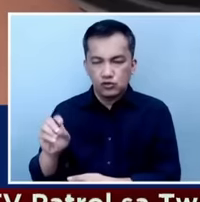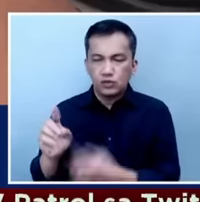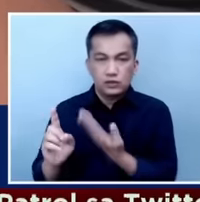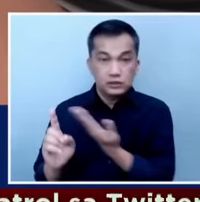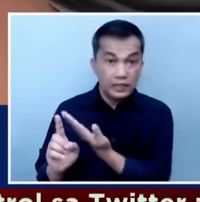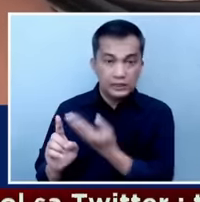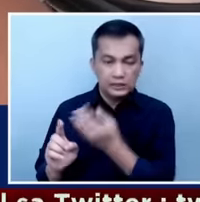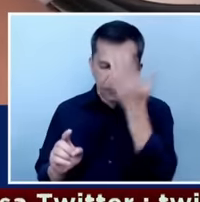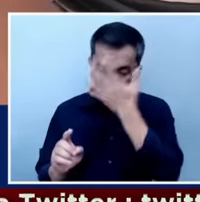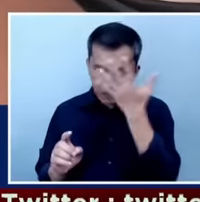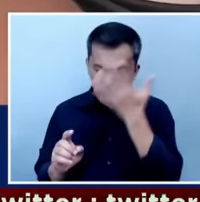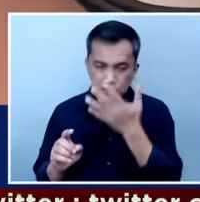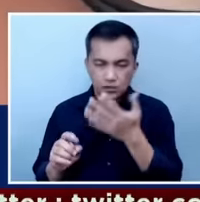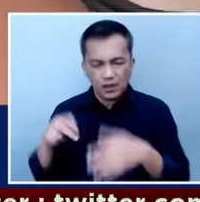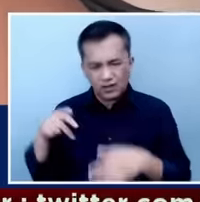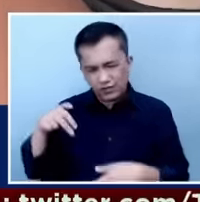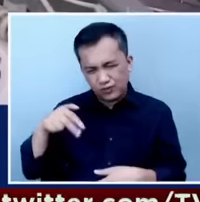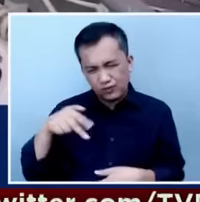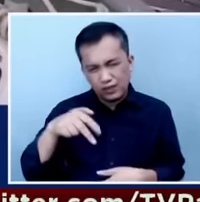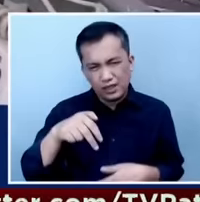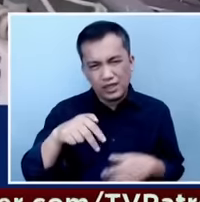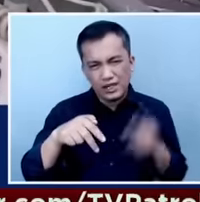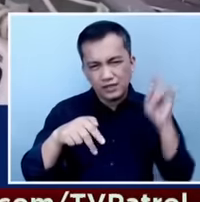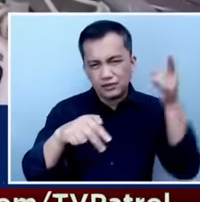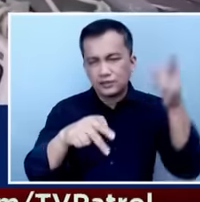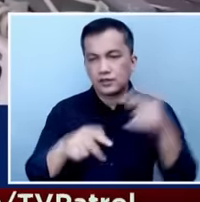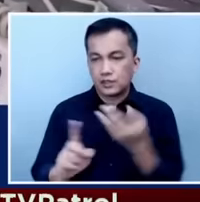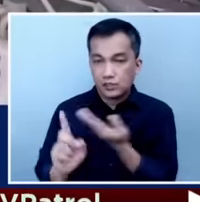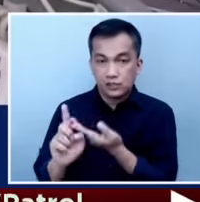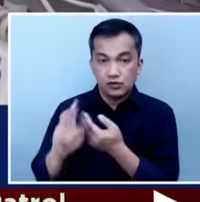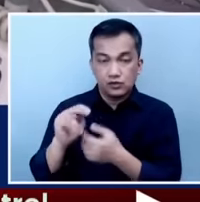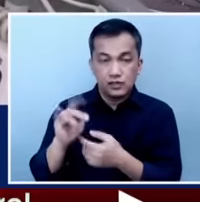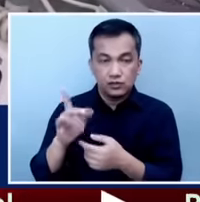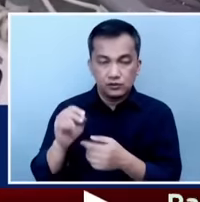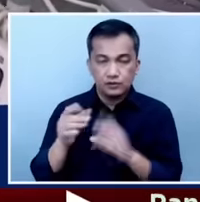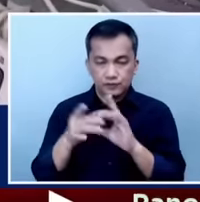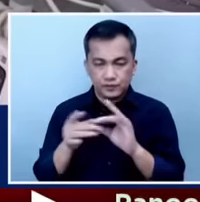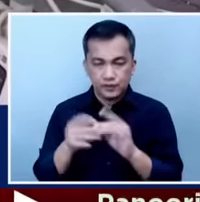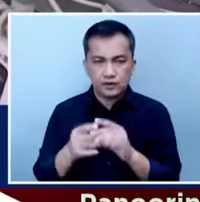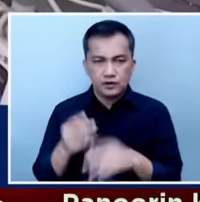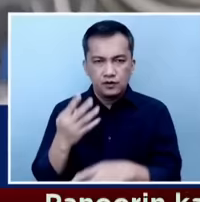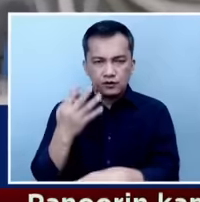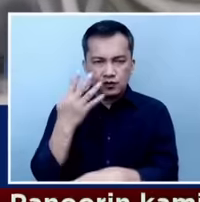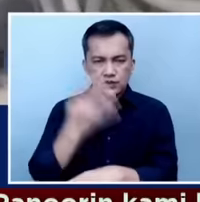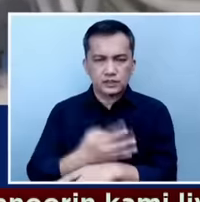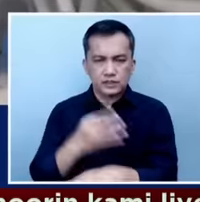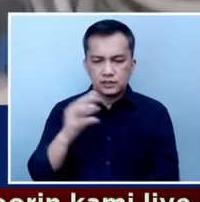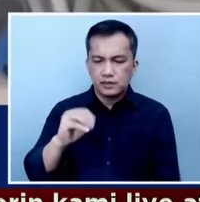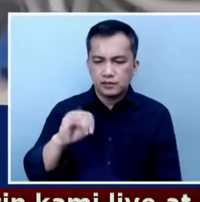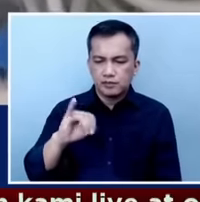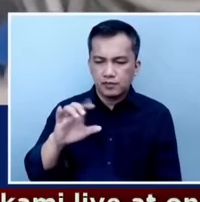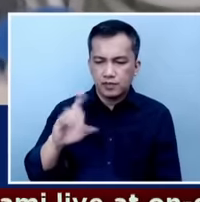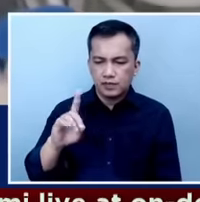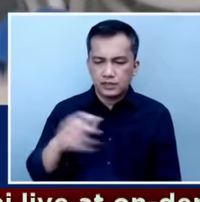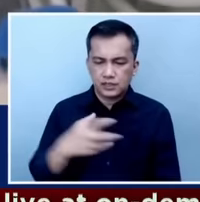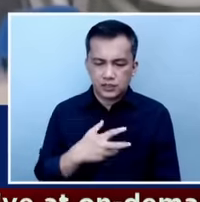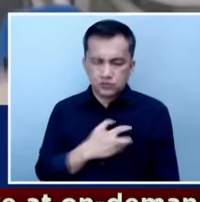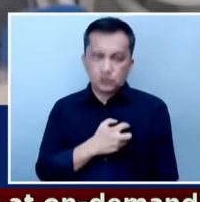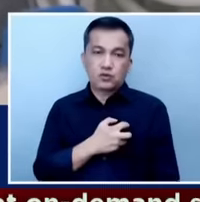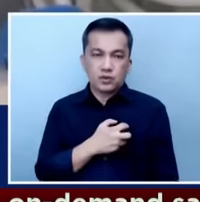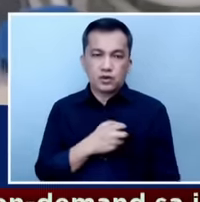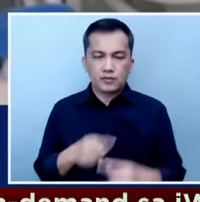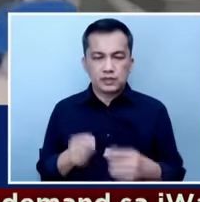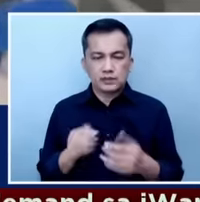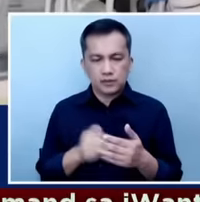haba ng kanyang nilakad. Kwento ni Mang Ronaldo, 4 beses na siyang na mild stroke. Pero nalagpasan niya ang lahat ng